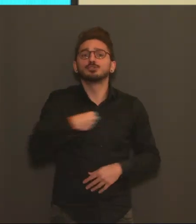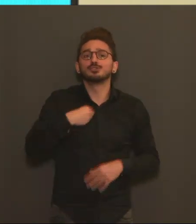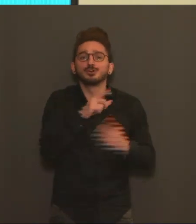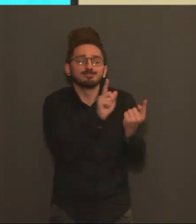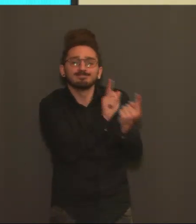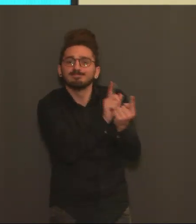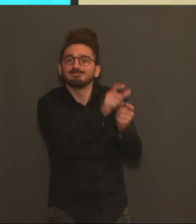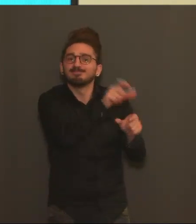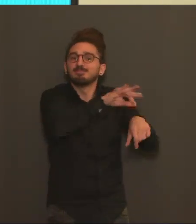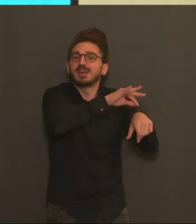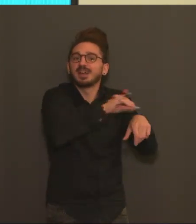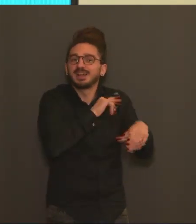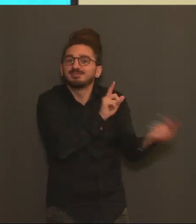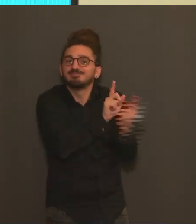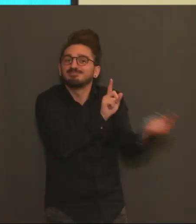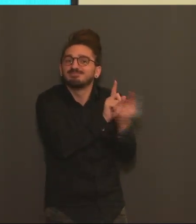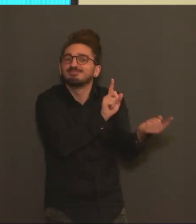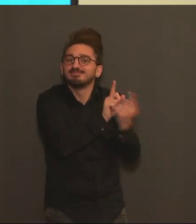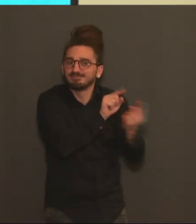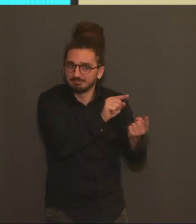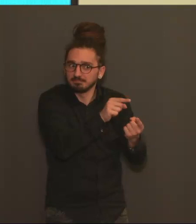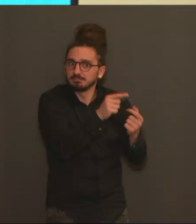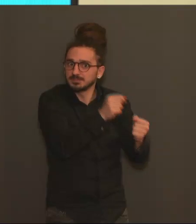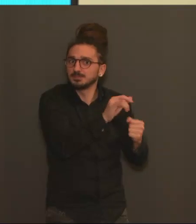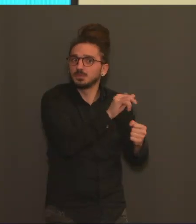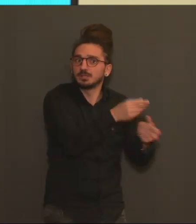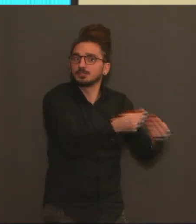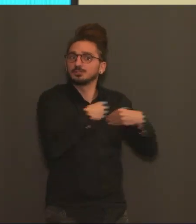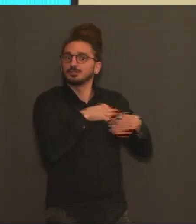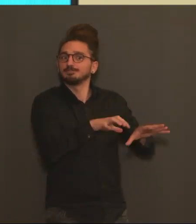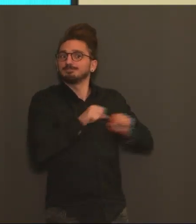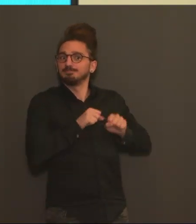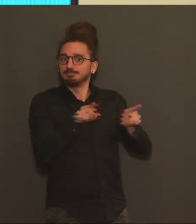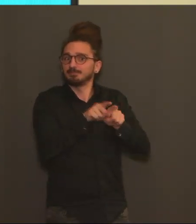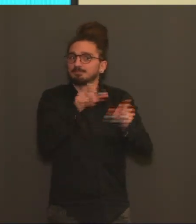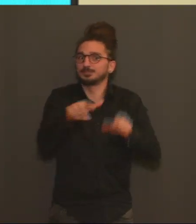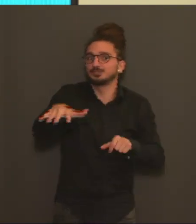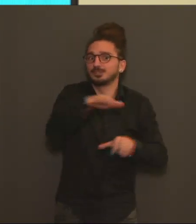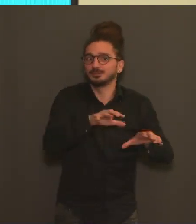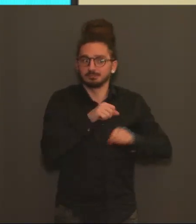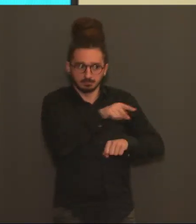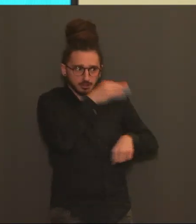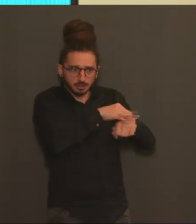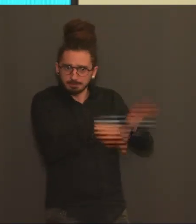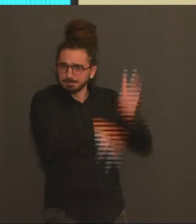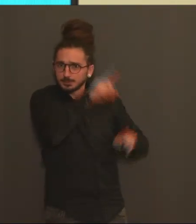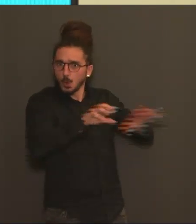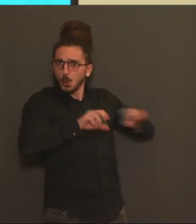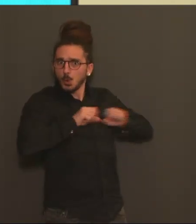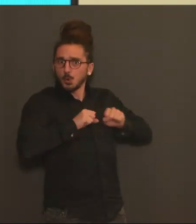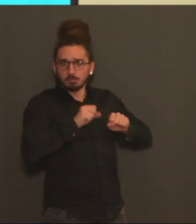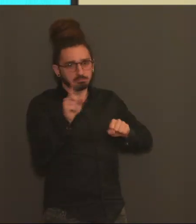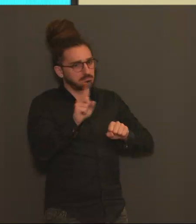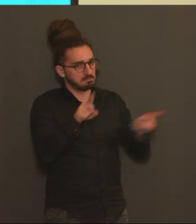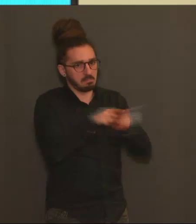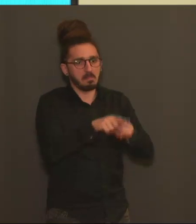population générale, que l'emploi des mesures de précaution de type gel hydroalcoolique, masque bien sûr et autres précautions leur a